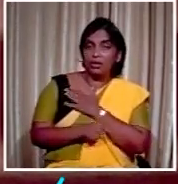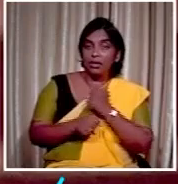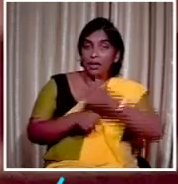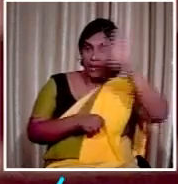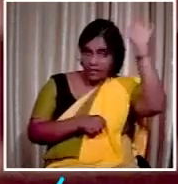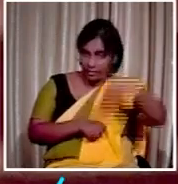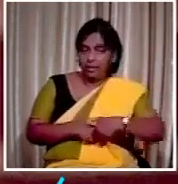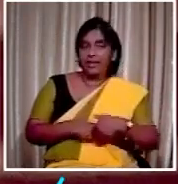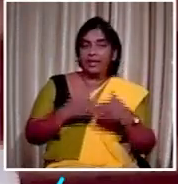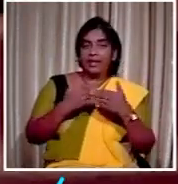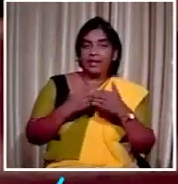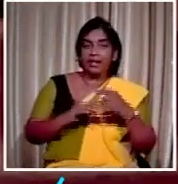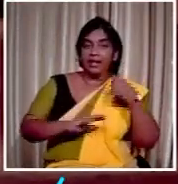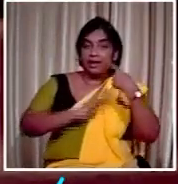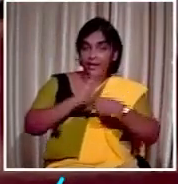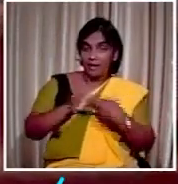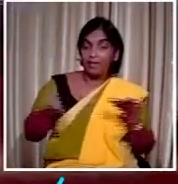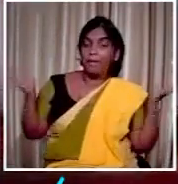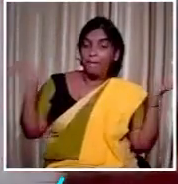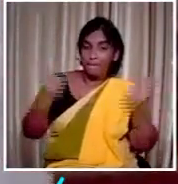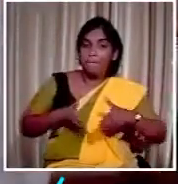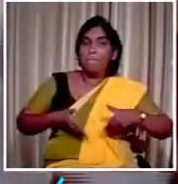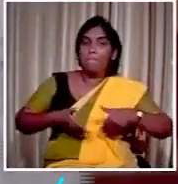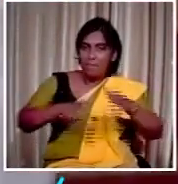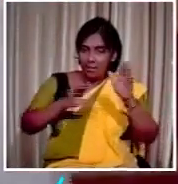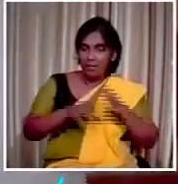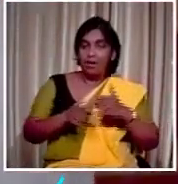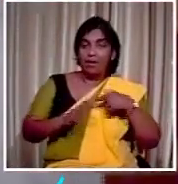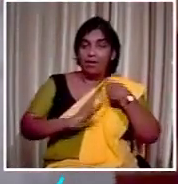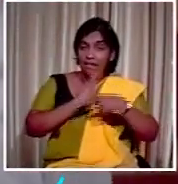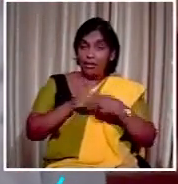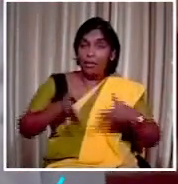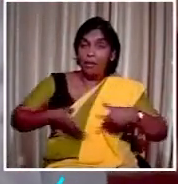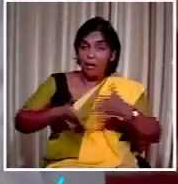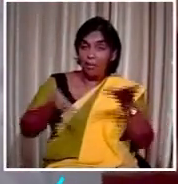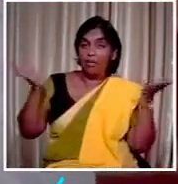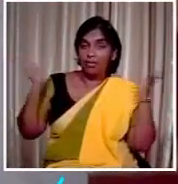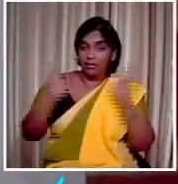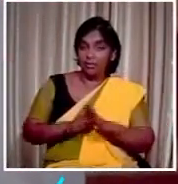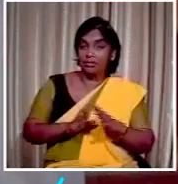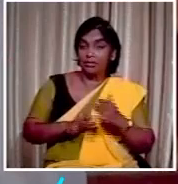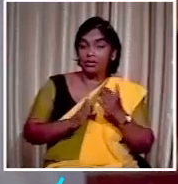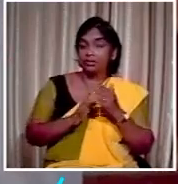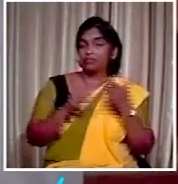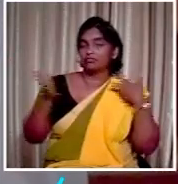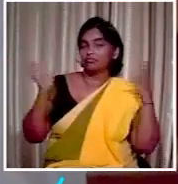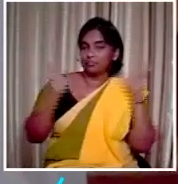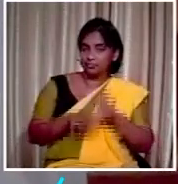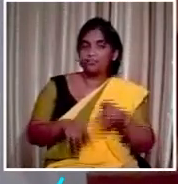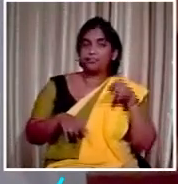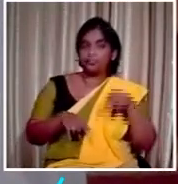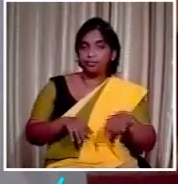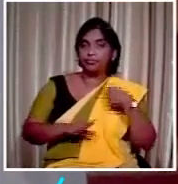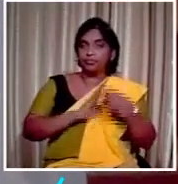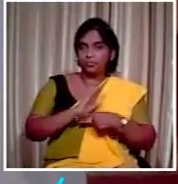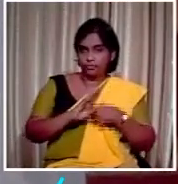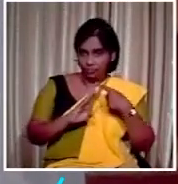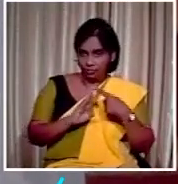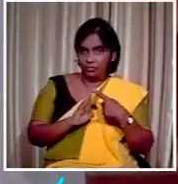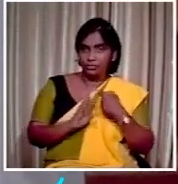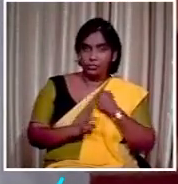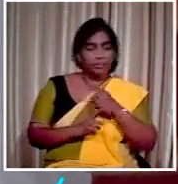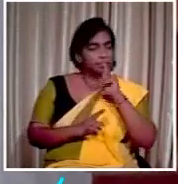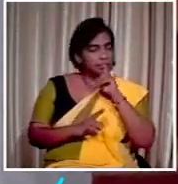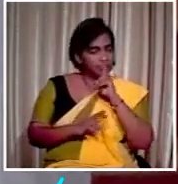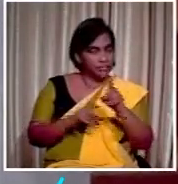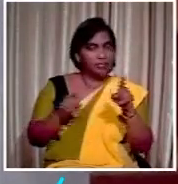එළියට රටම ඇවිත් පාරට කියලා රටම ඇවිල්ලා පාරට ගරු මුලසුන ඔබ වෙන මන්ත්‍රීතුමීනි අපේ රටේ මම කිව්වා